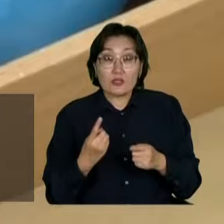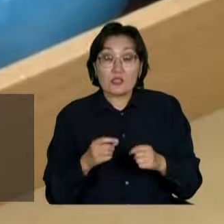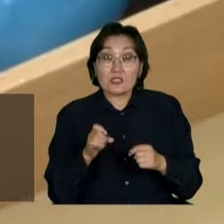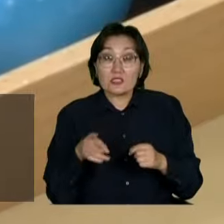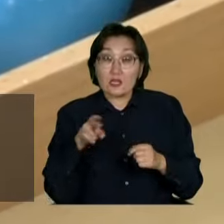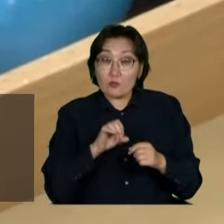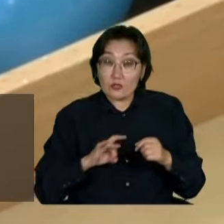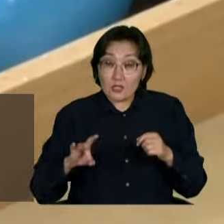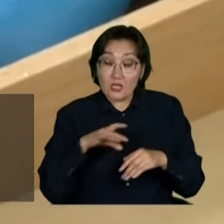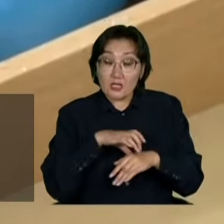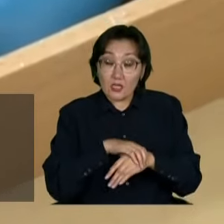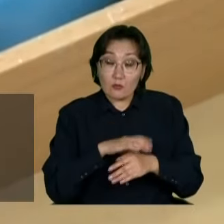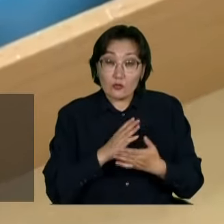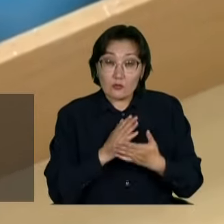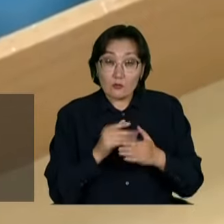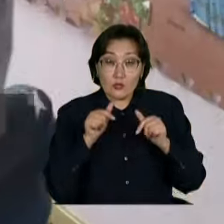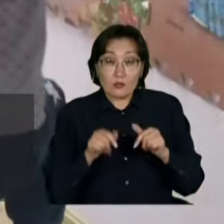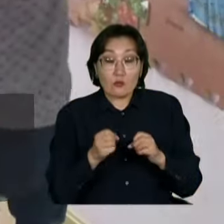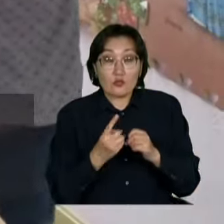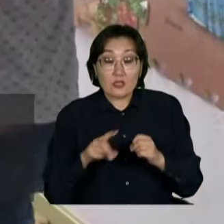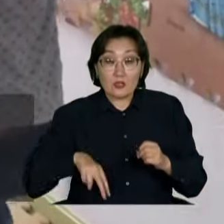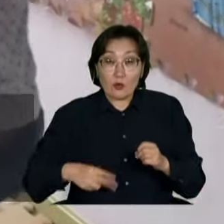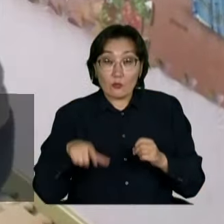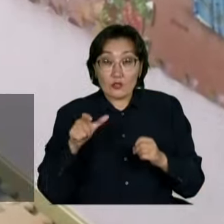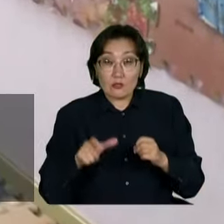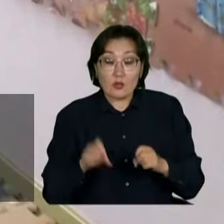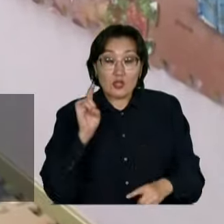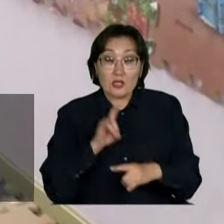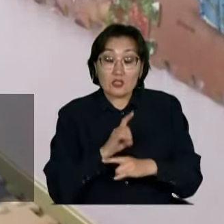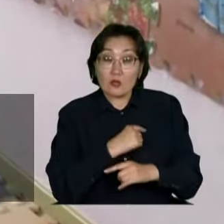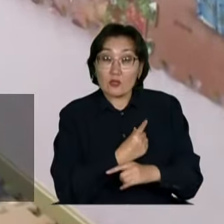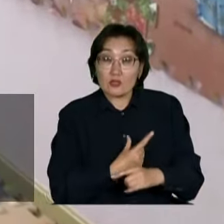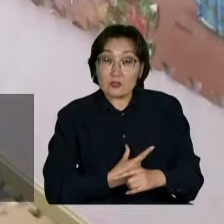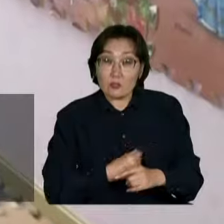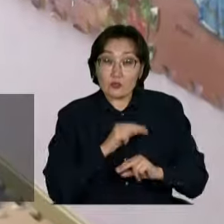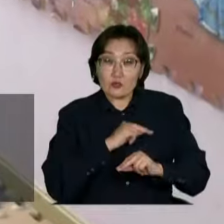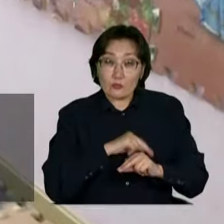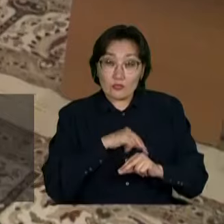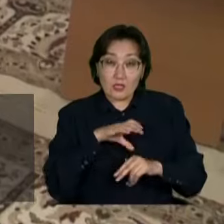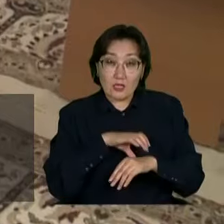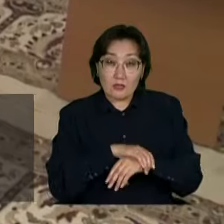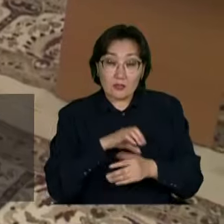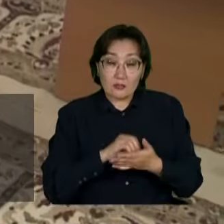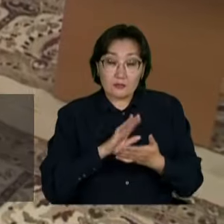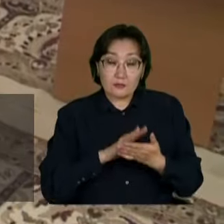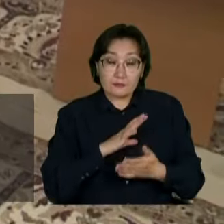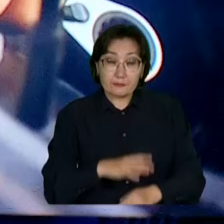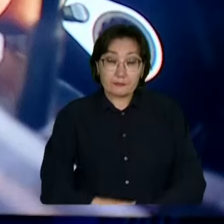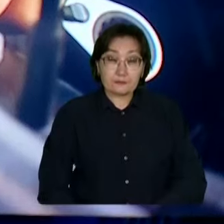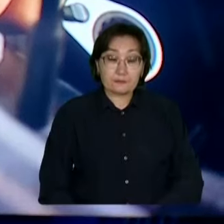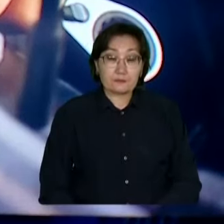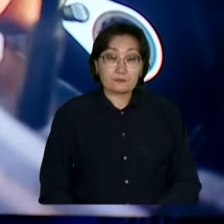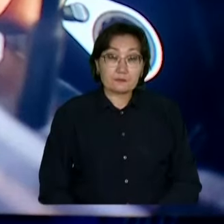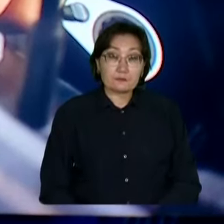Сырдария ауданында да анықталып отыр. Мұнда 11 тәрбиеші жалған дипломмен жұмыс істегені белгілі болды.